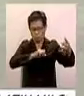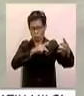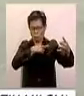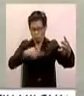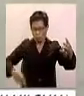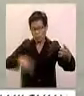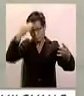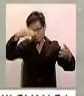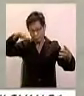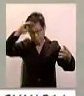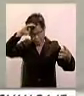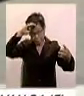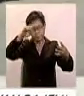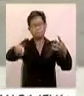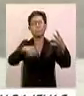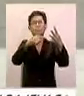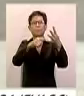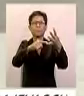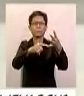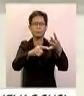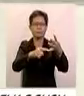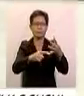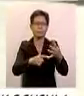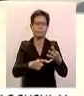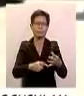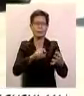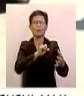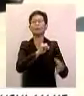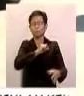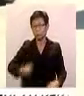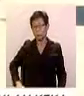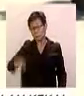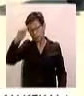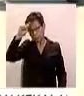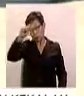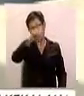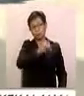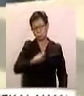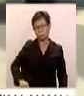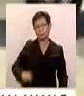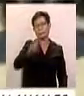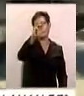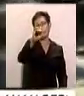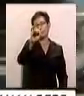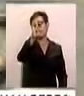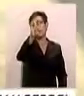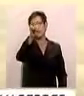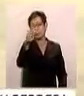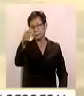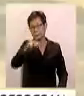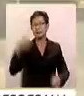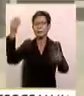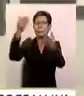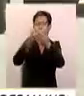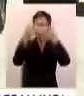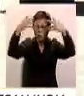Perlis Tuanku Syed Sirajuddin Syed Putra Jamanul Lail, Sultan Terengganu, Sultan Mizan Zainul Abidin dan ketibaan